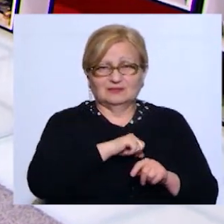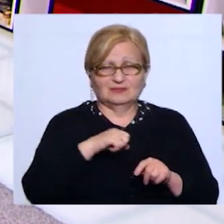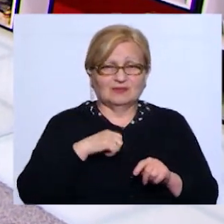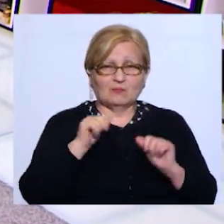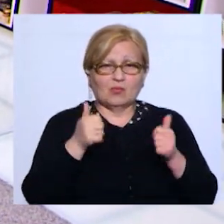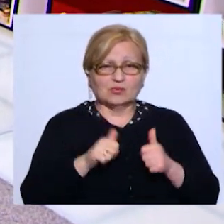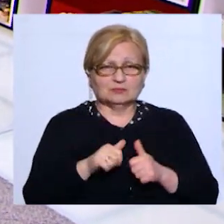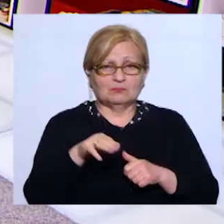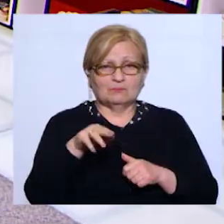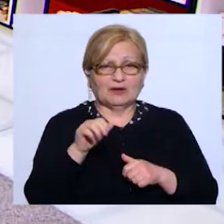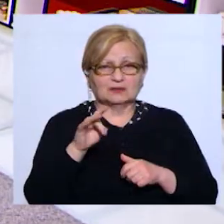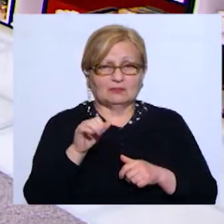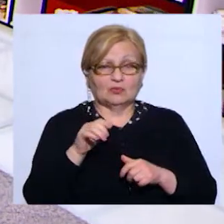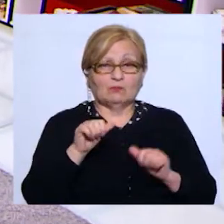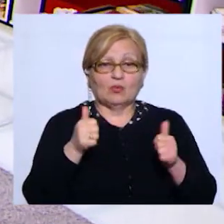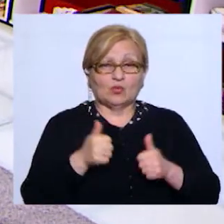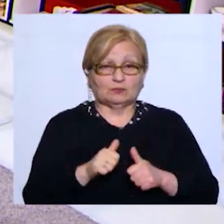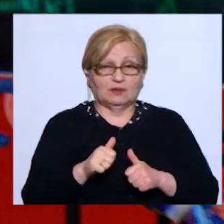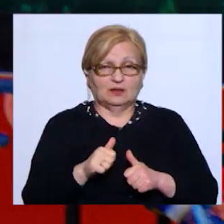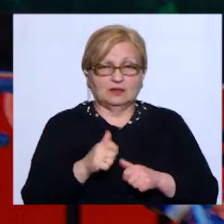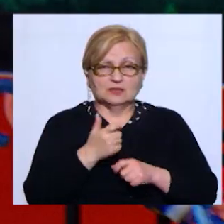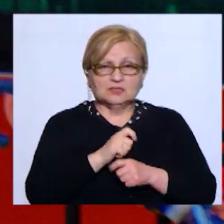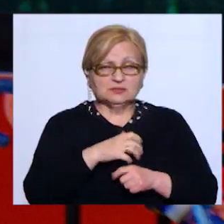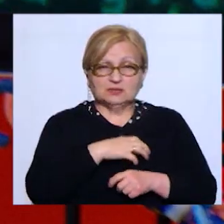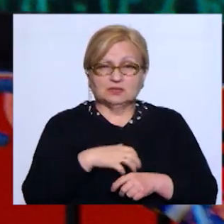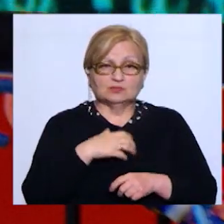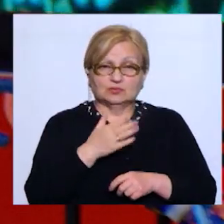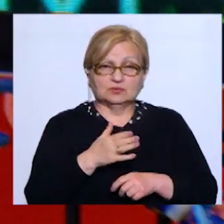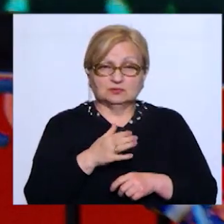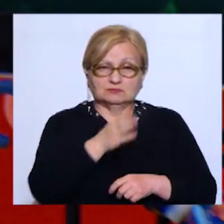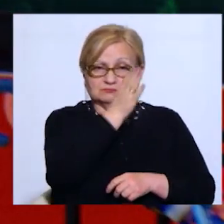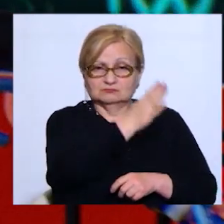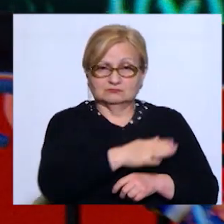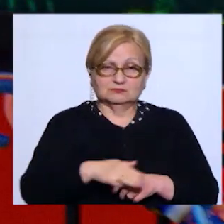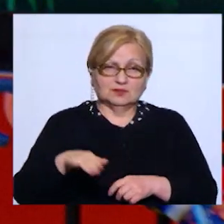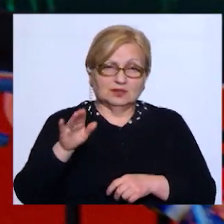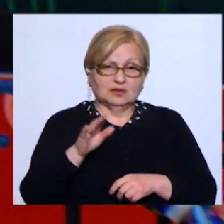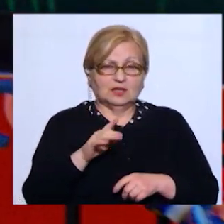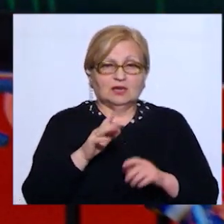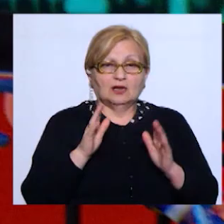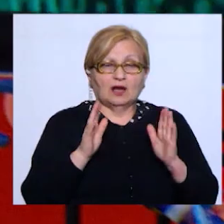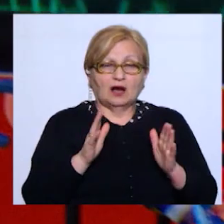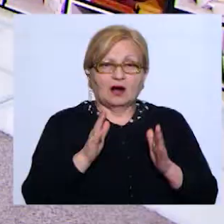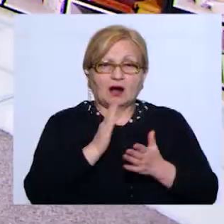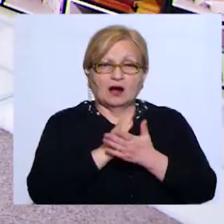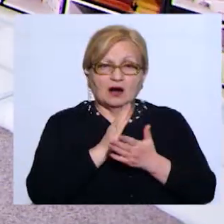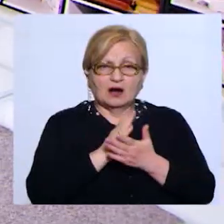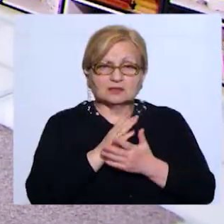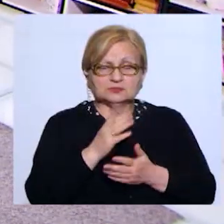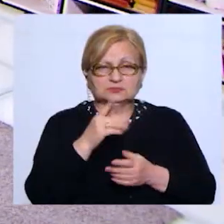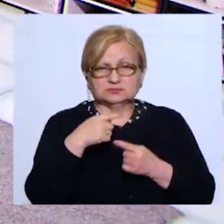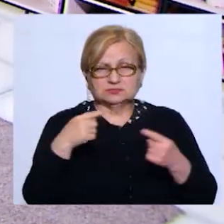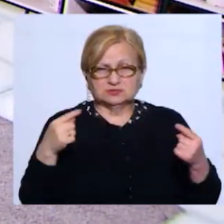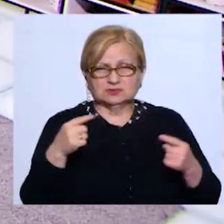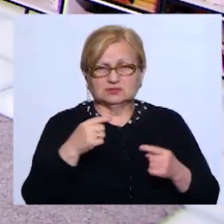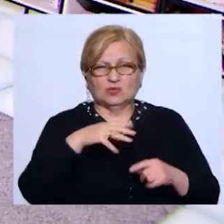მოძრაობენ ხოლმე, ხო? ანუ ფორმა პარაბოლა ძალიან მნიშვნელოვანია. არა მარტო ესეთი უსულო პარაბოლა, რომელსაც არასოდეს გამოვიყენებთ,